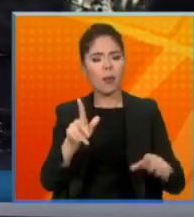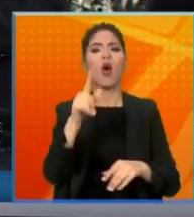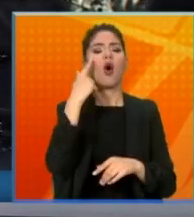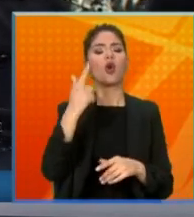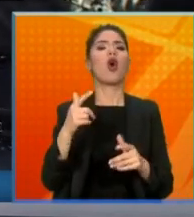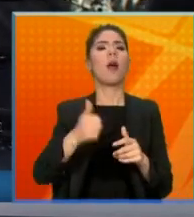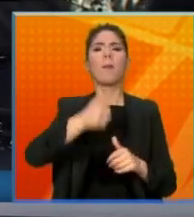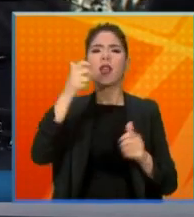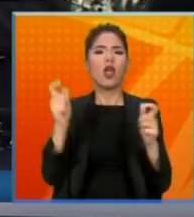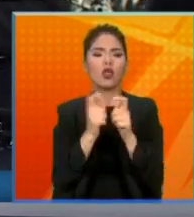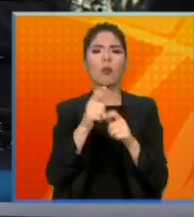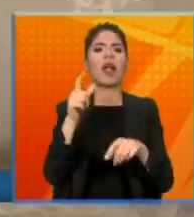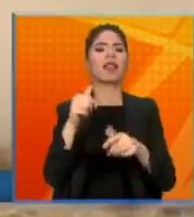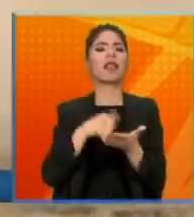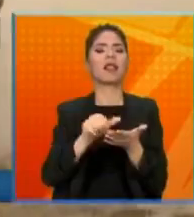oldu. 5 Mart.